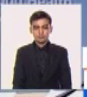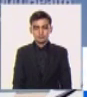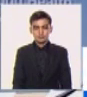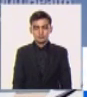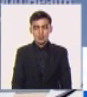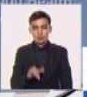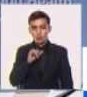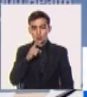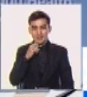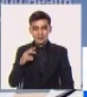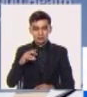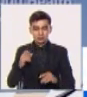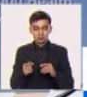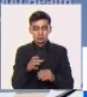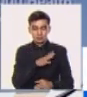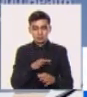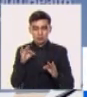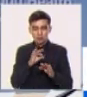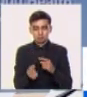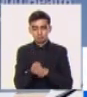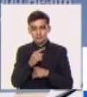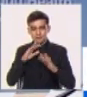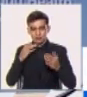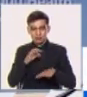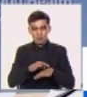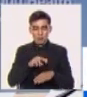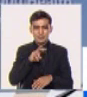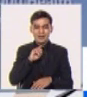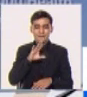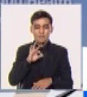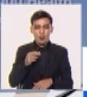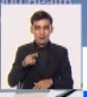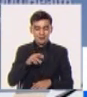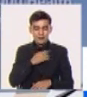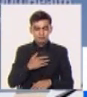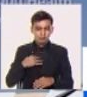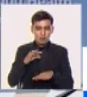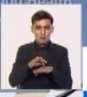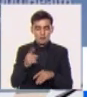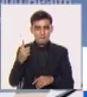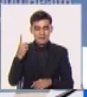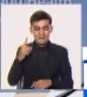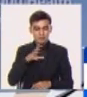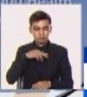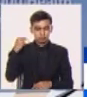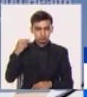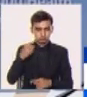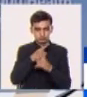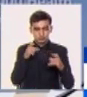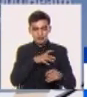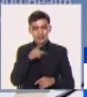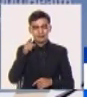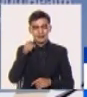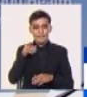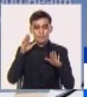В Ухане существовала система выявления очагов атипичной пневмонии, поэтому то, что они первыми забили тревогу, не означает, что именно там